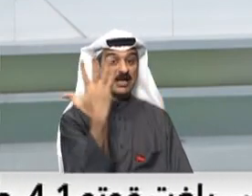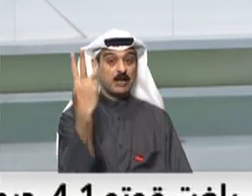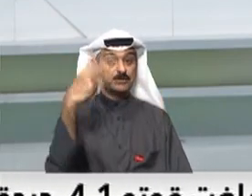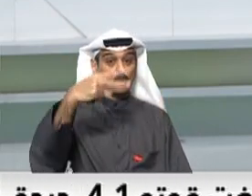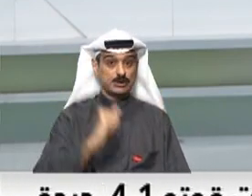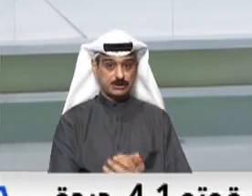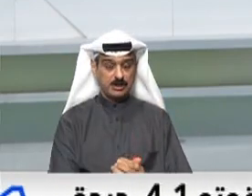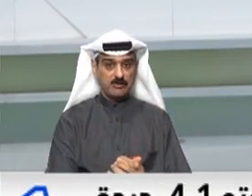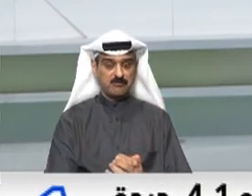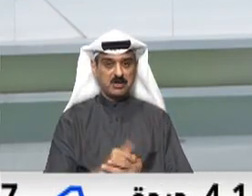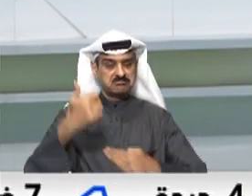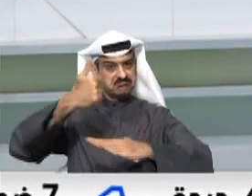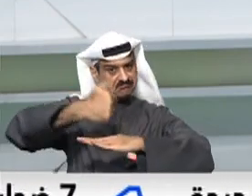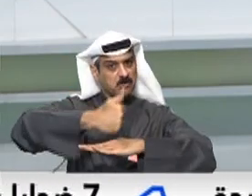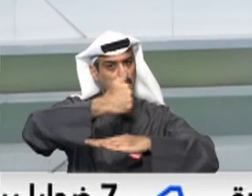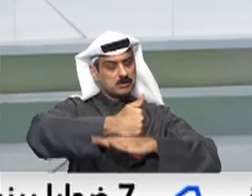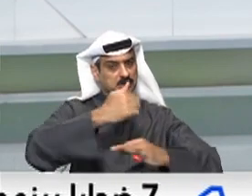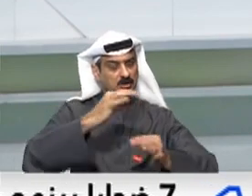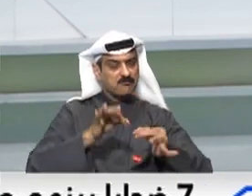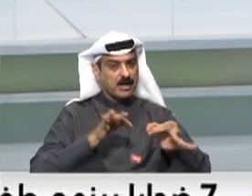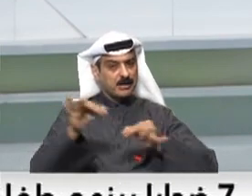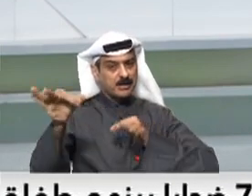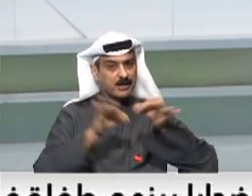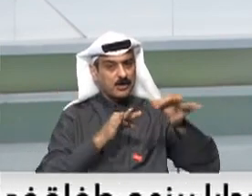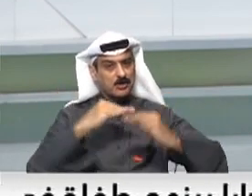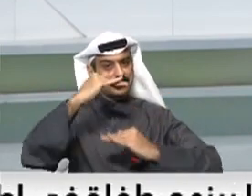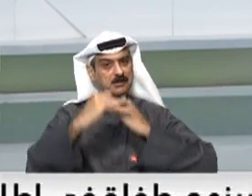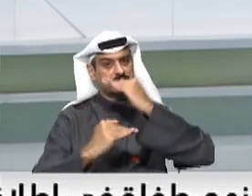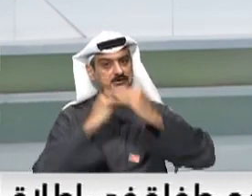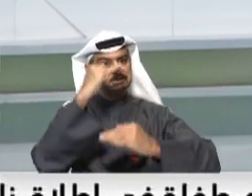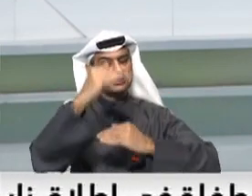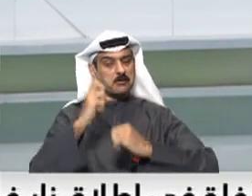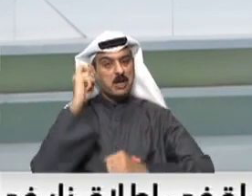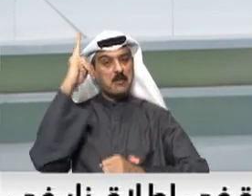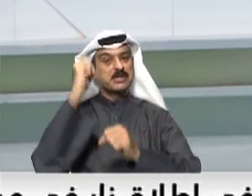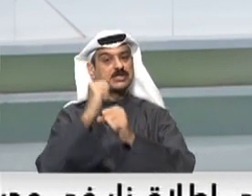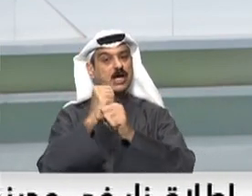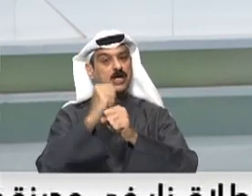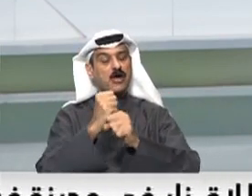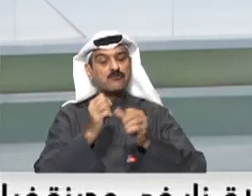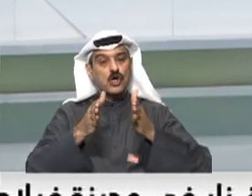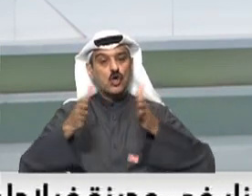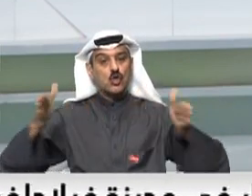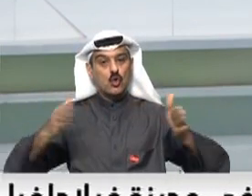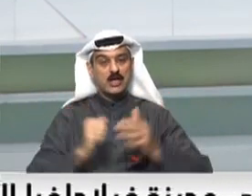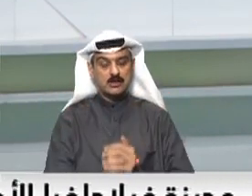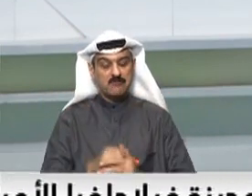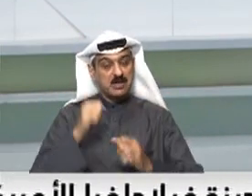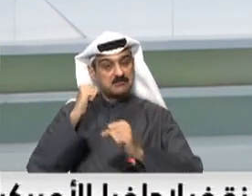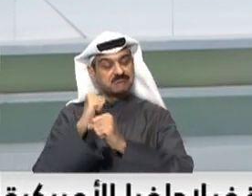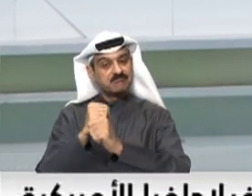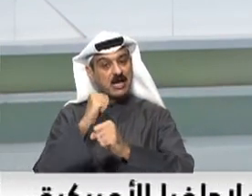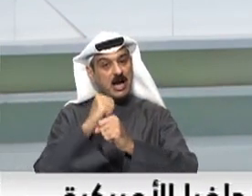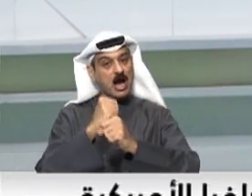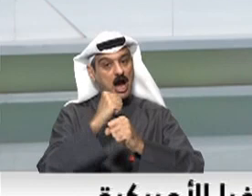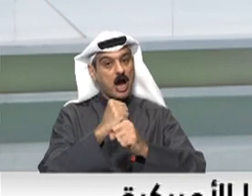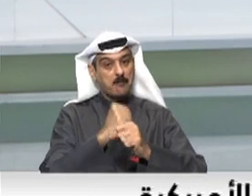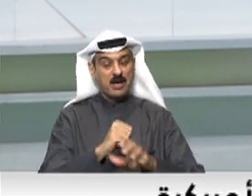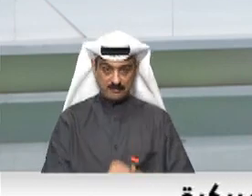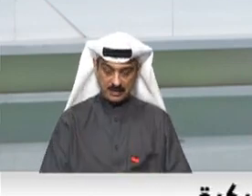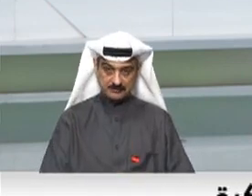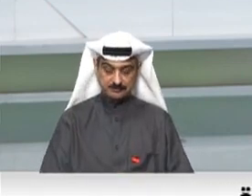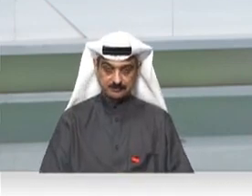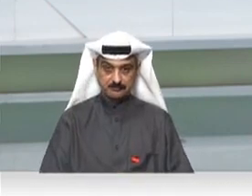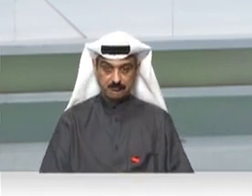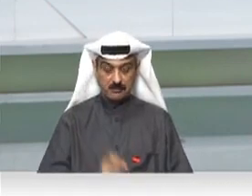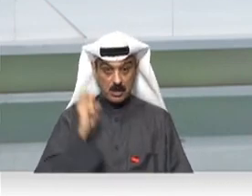تحقيق ركائز خطة التنمية من خلال بناء المشاريع الكبرى لتعزيز دور المؤسسات التنفيذية والتشريعية. مشروع